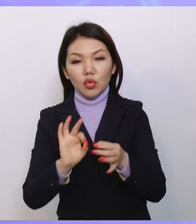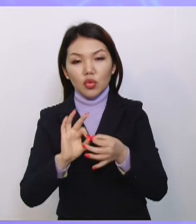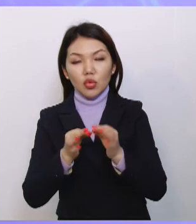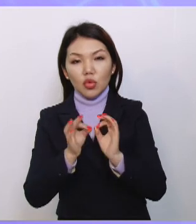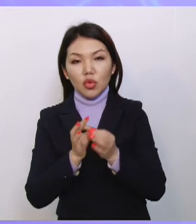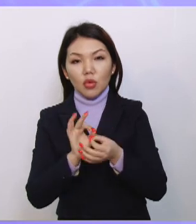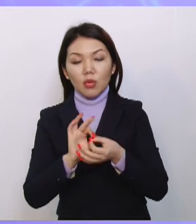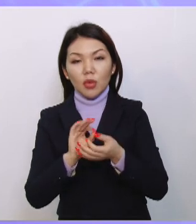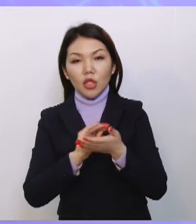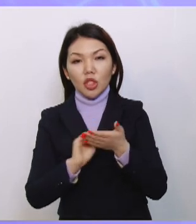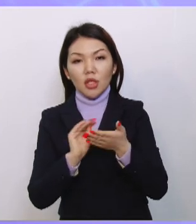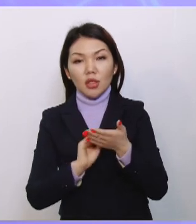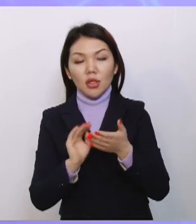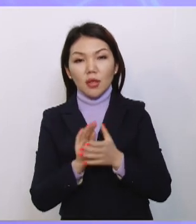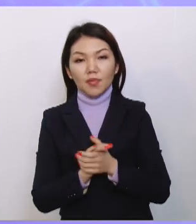Формасы кандай?